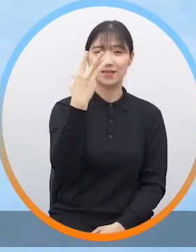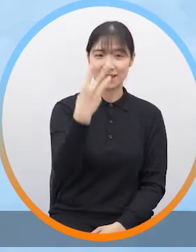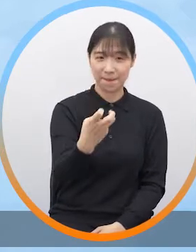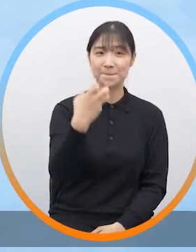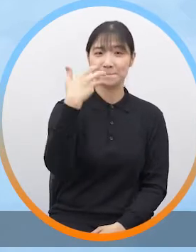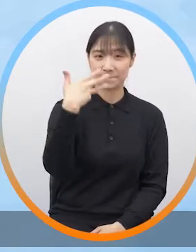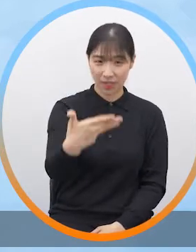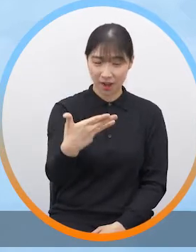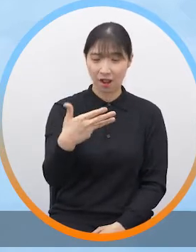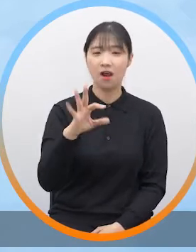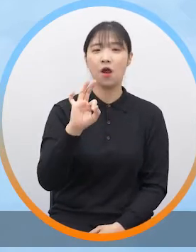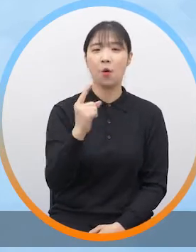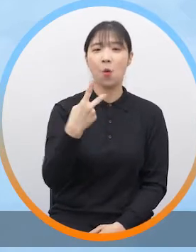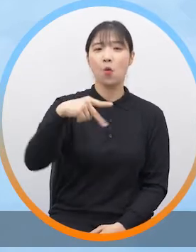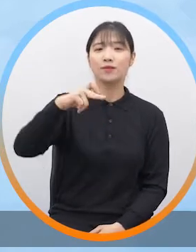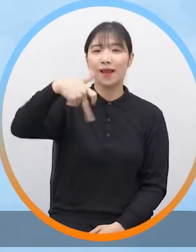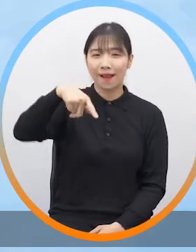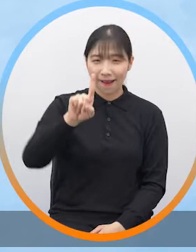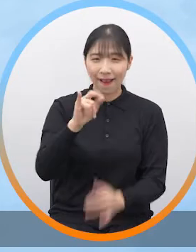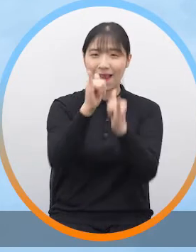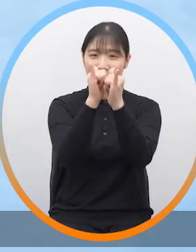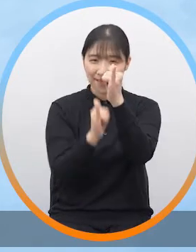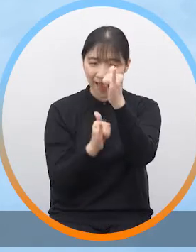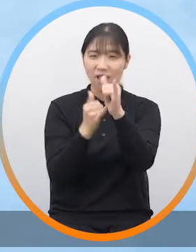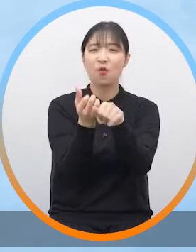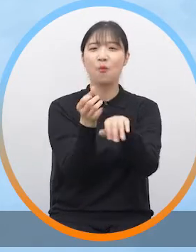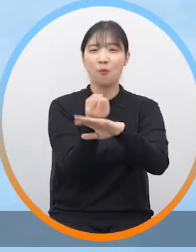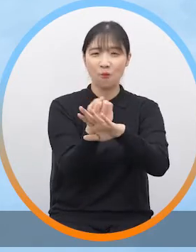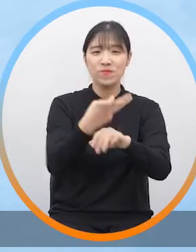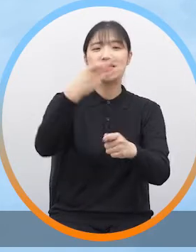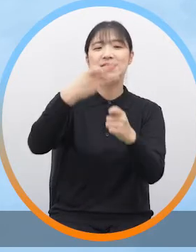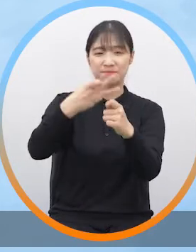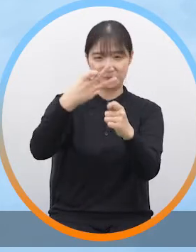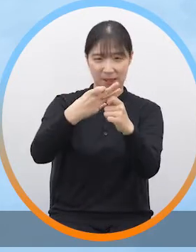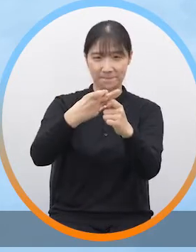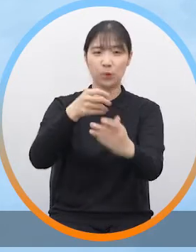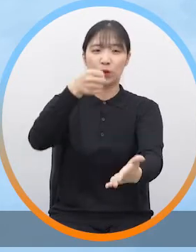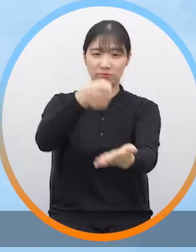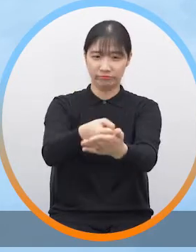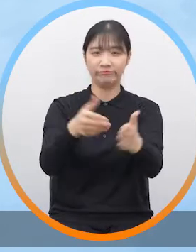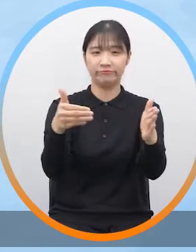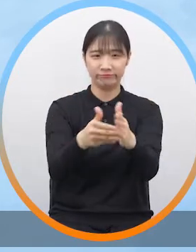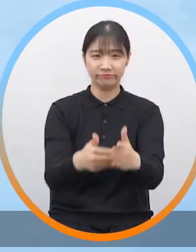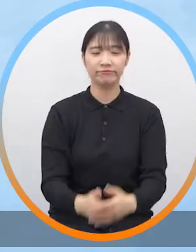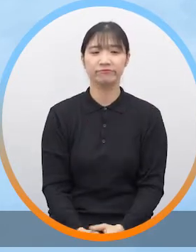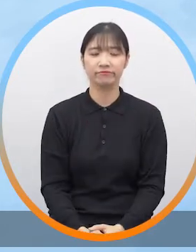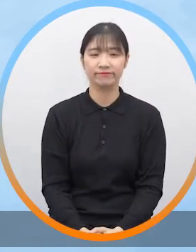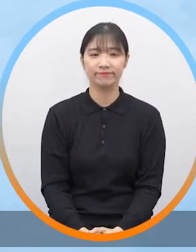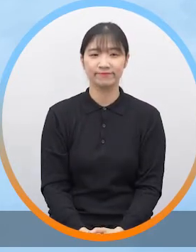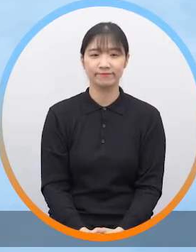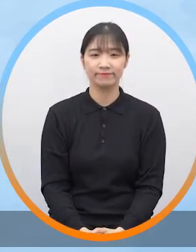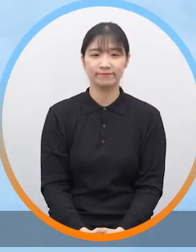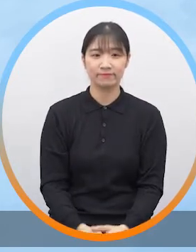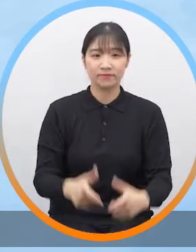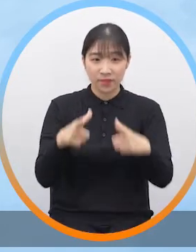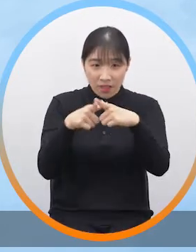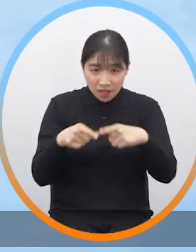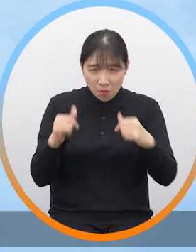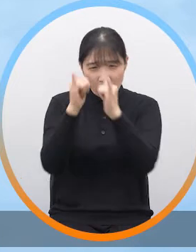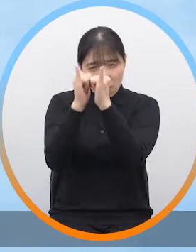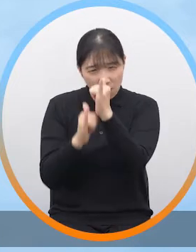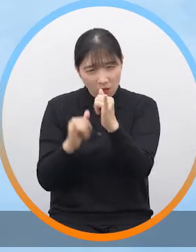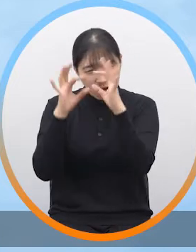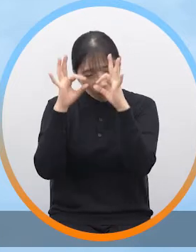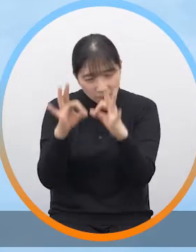1938년 오사카 사적 제13호로 현재 지정이 되어 있습니다. 자, 일본 사사에